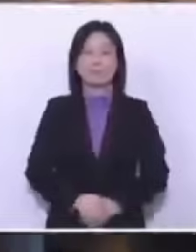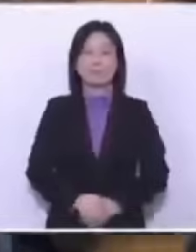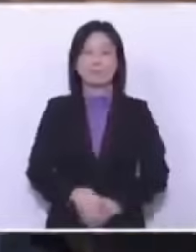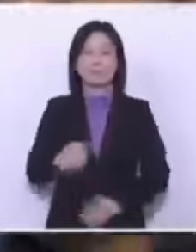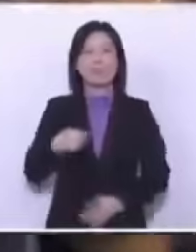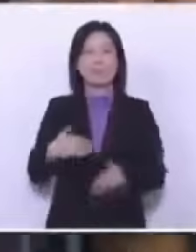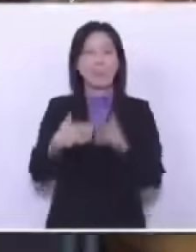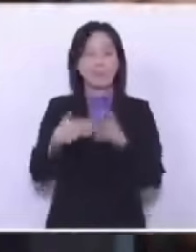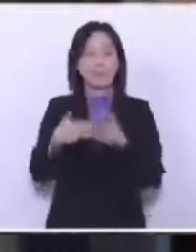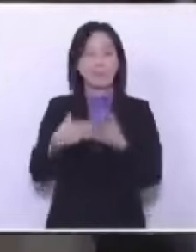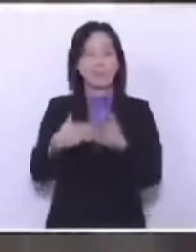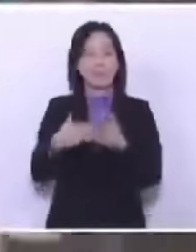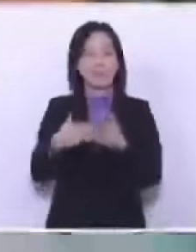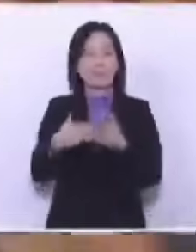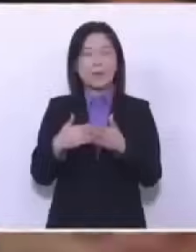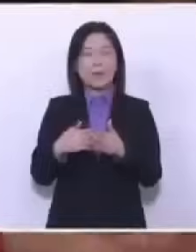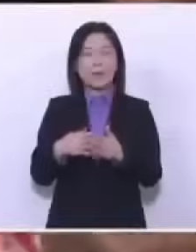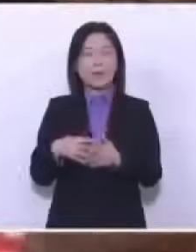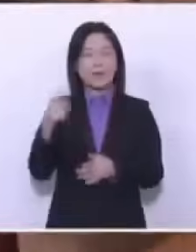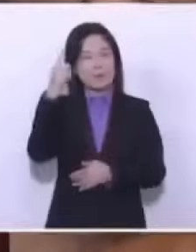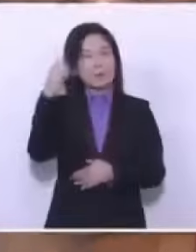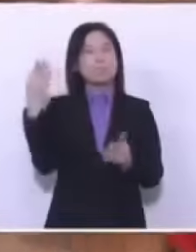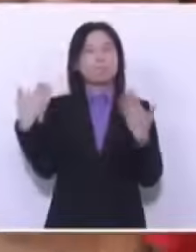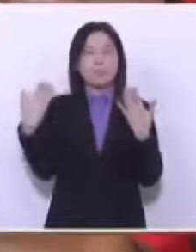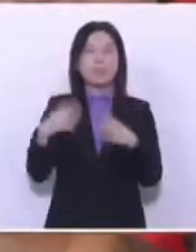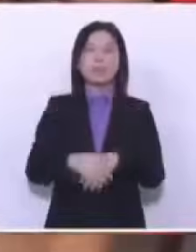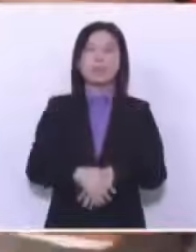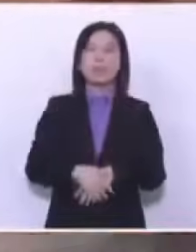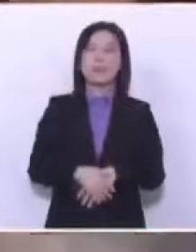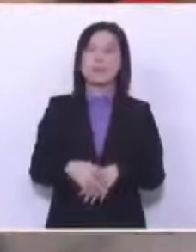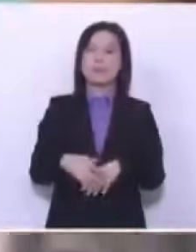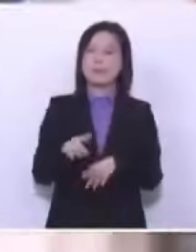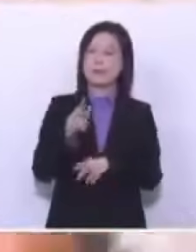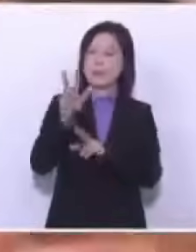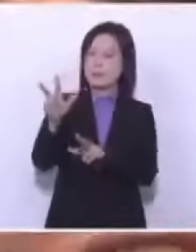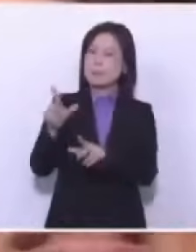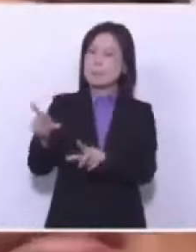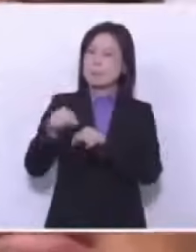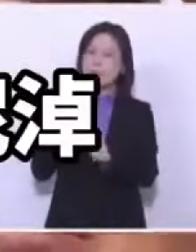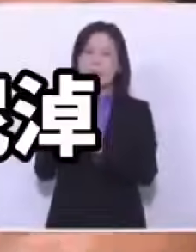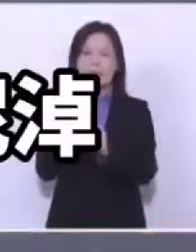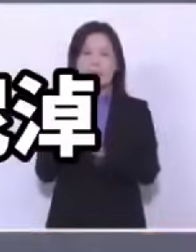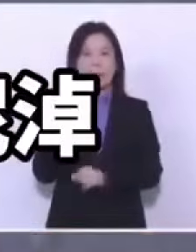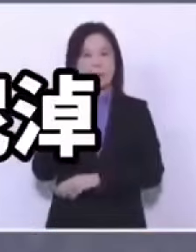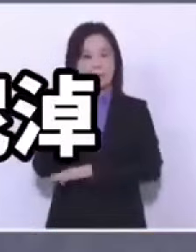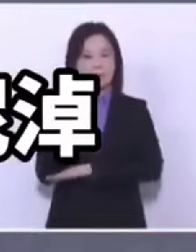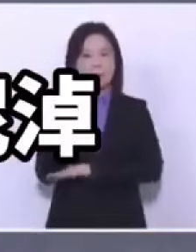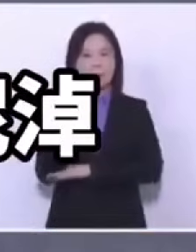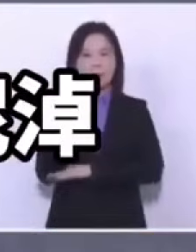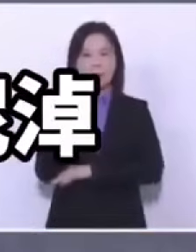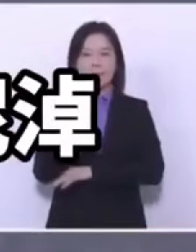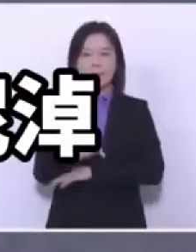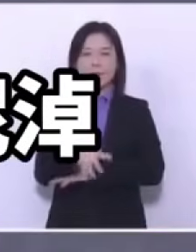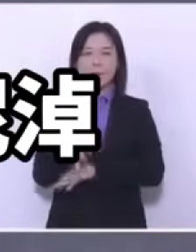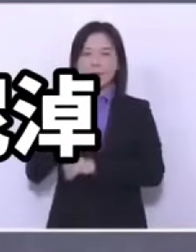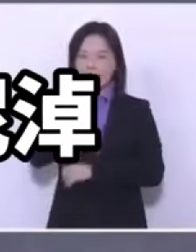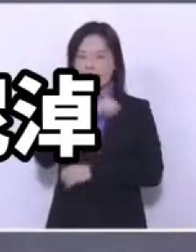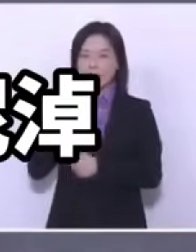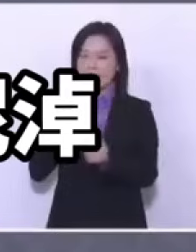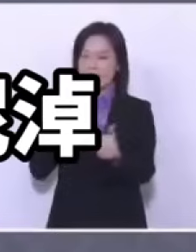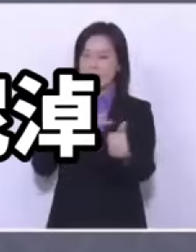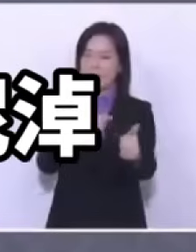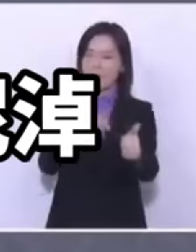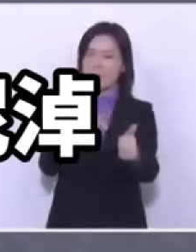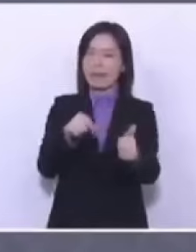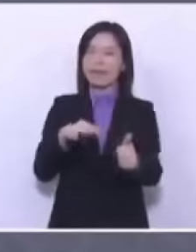我要用理性、务实、科学，带领台湾脱离蓝绿意识形